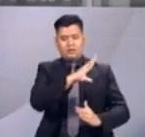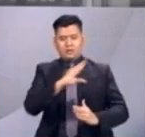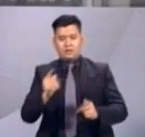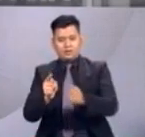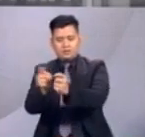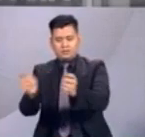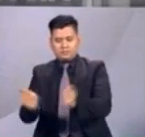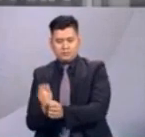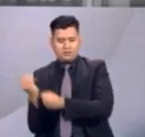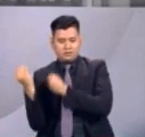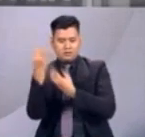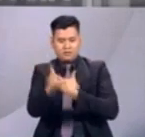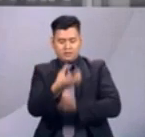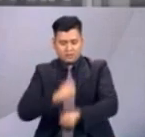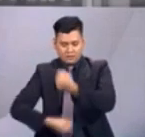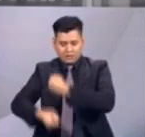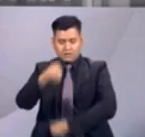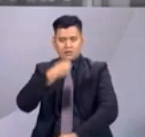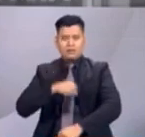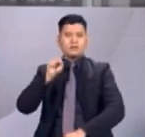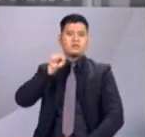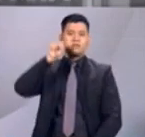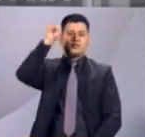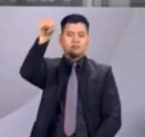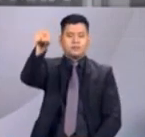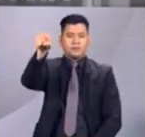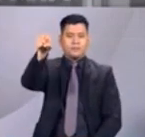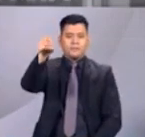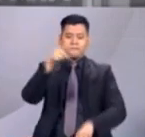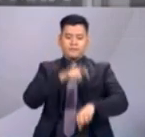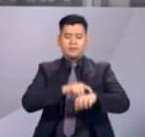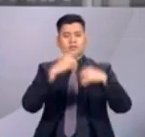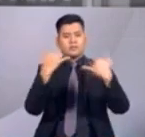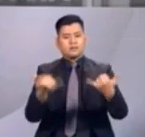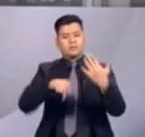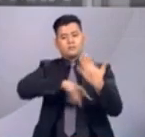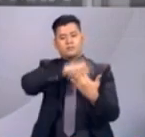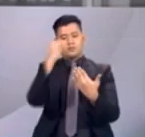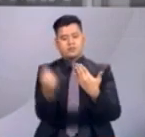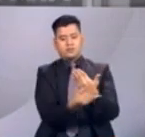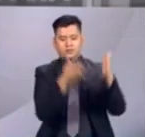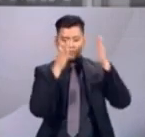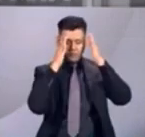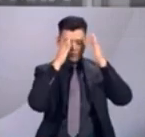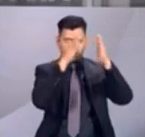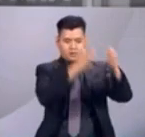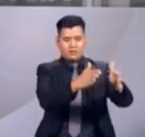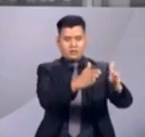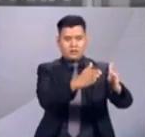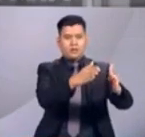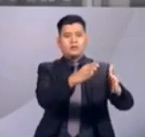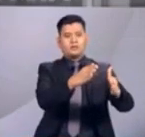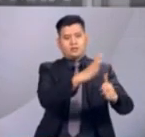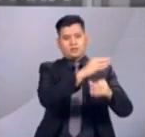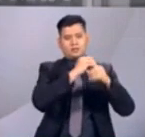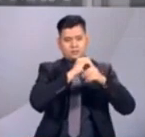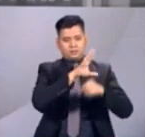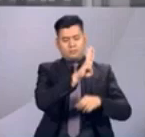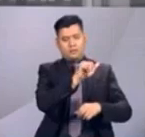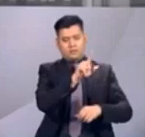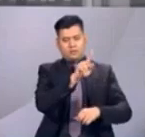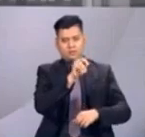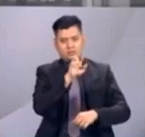Sabah menterinya Datuk Seri Dr Ronald Candi berkata buat masih Ini Project tersebut difokuskan di Baluran sebelum diperluas ke